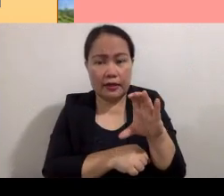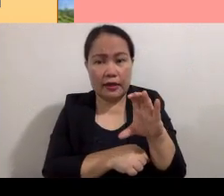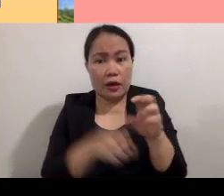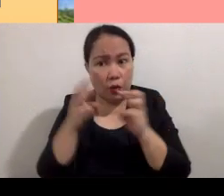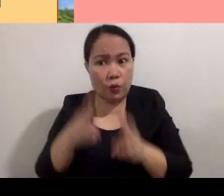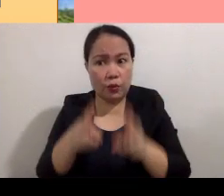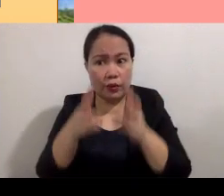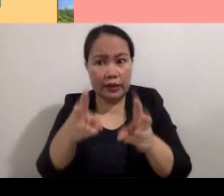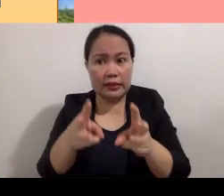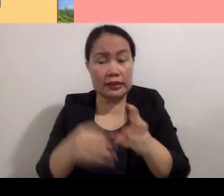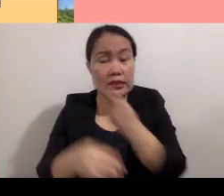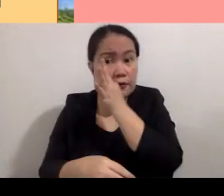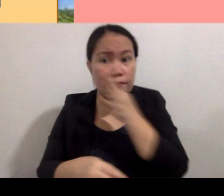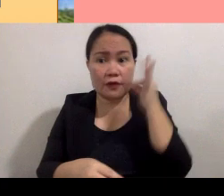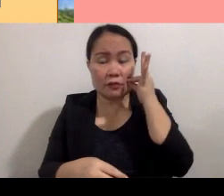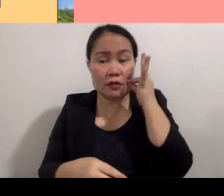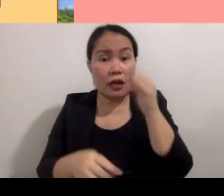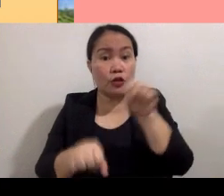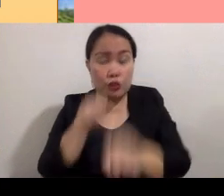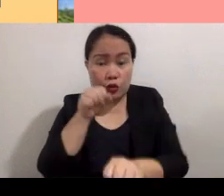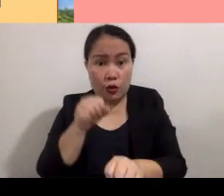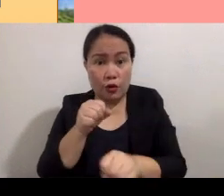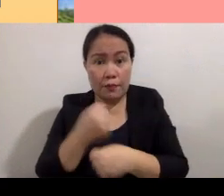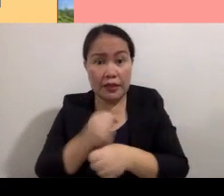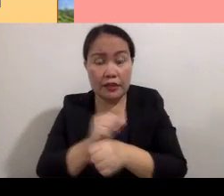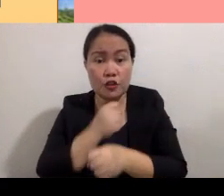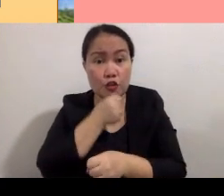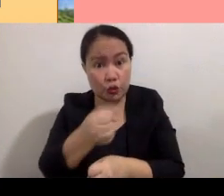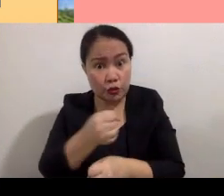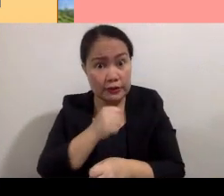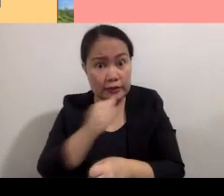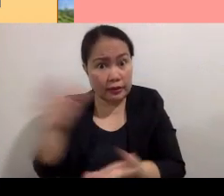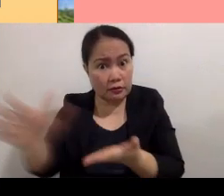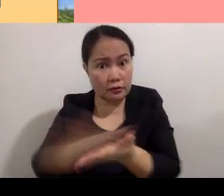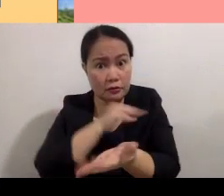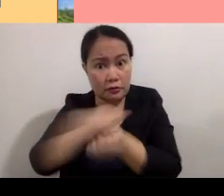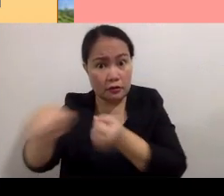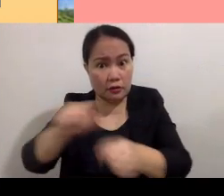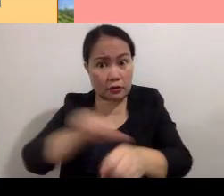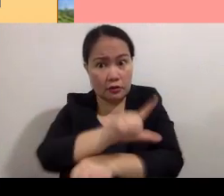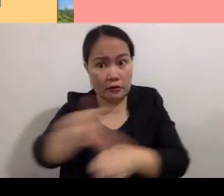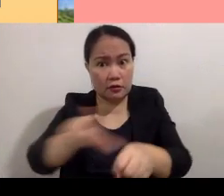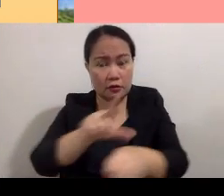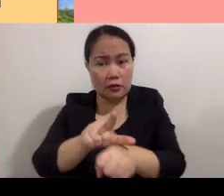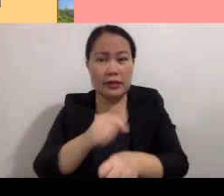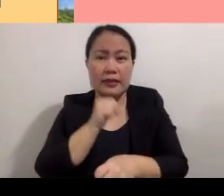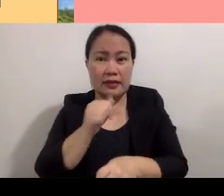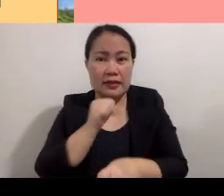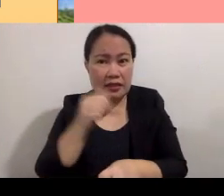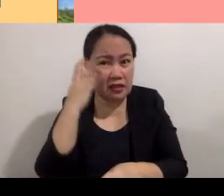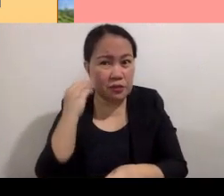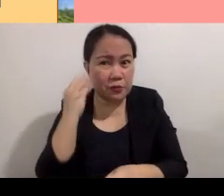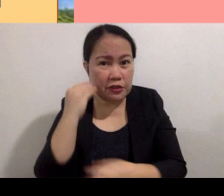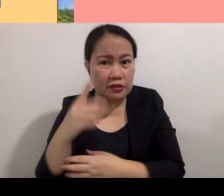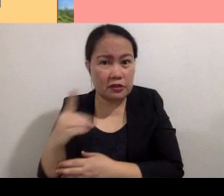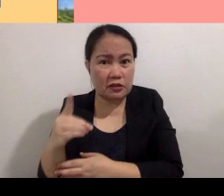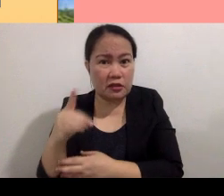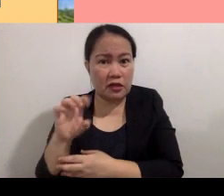masasaka sa pagsasaka upang masigurong hindi masisira ang lupa nang sa ganun ay hindi makakaranas